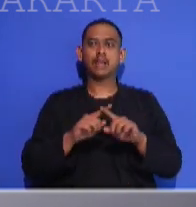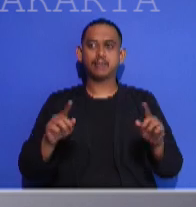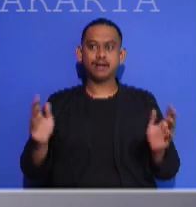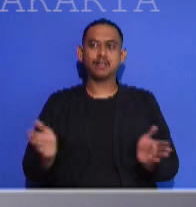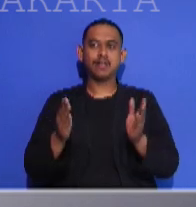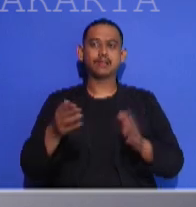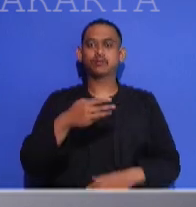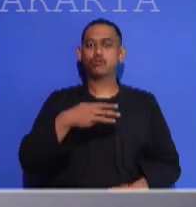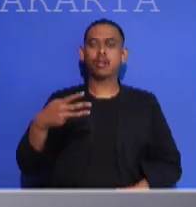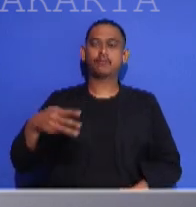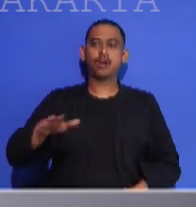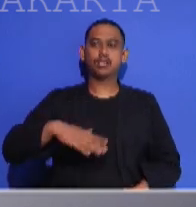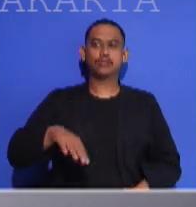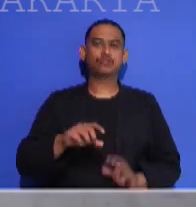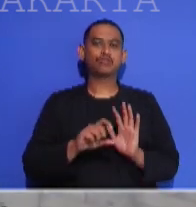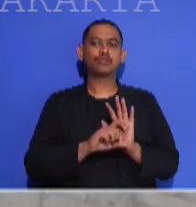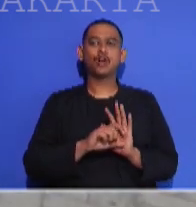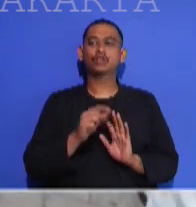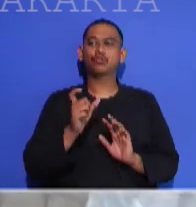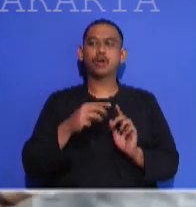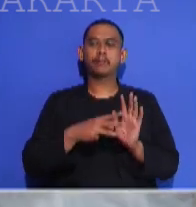ekonomi lokal seperti UMKM